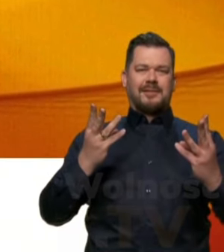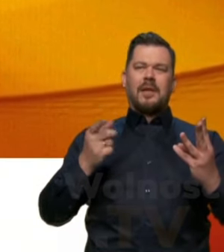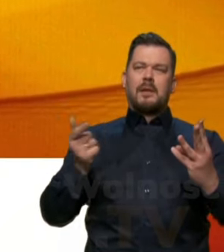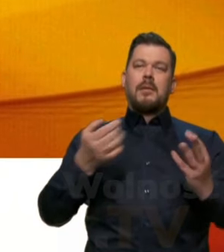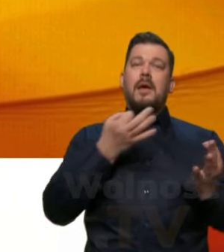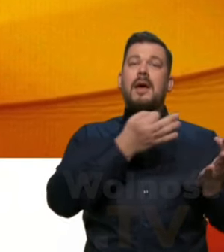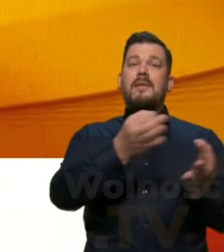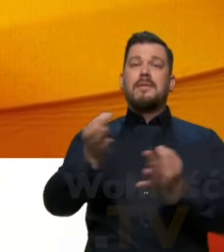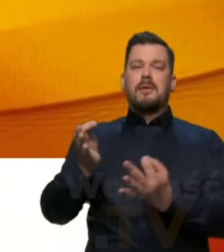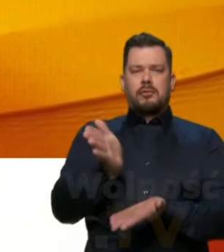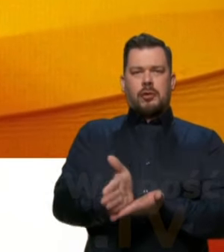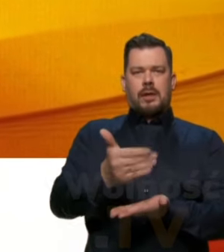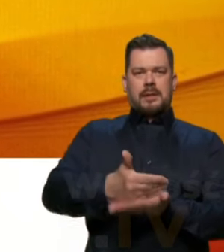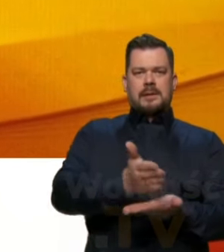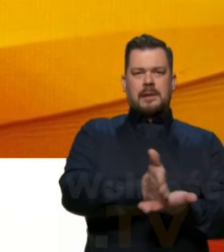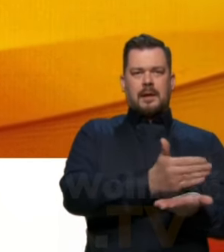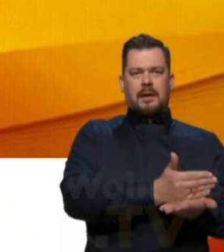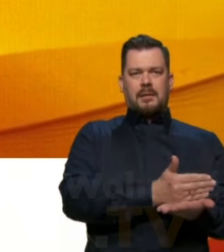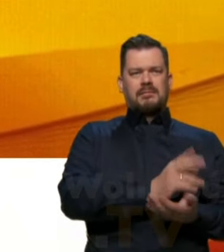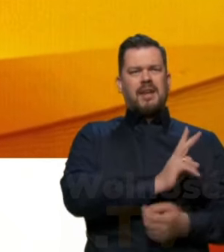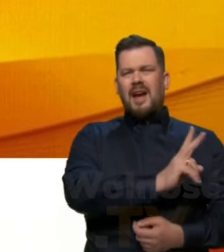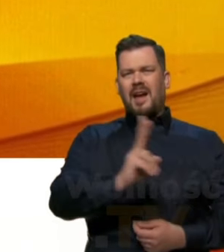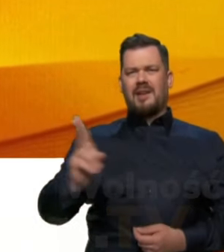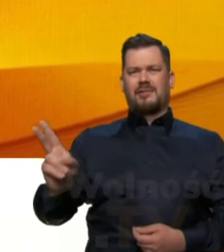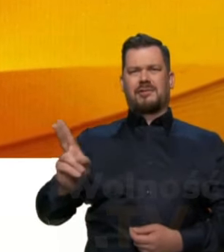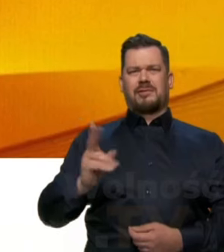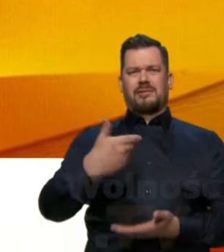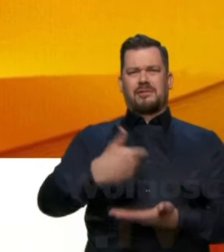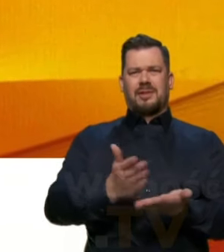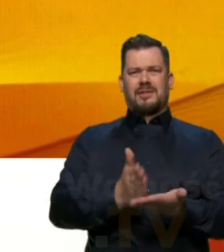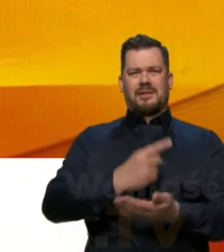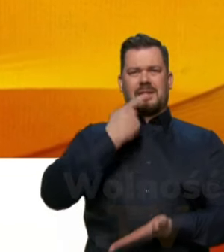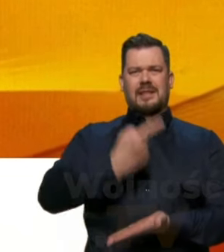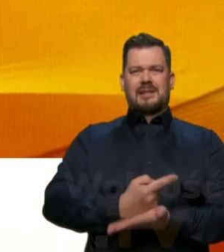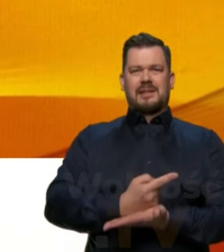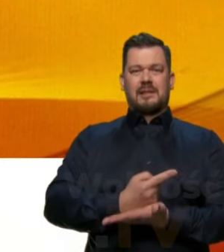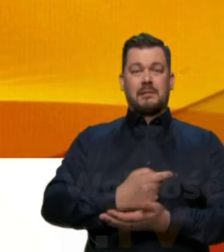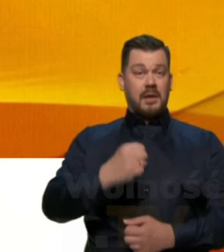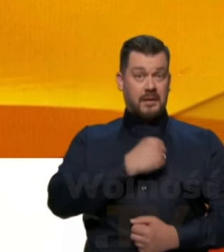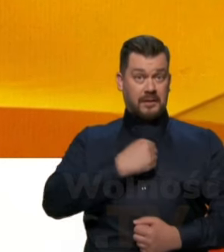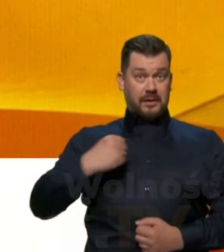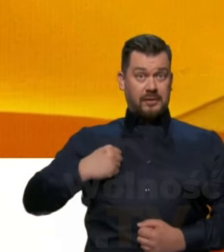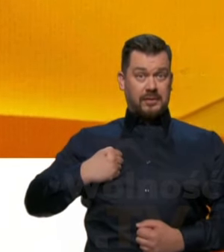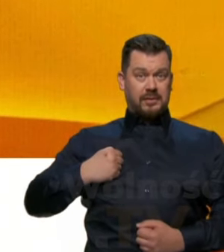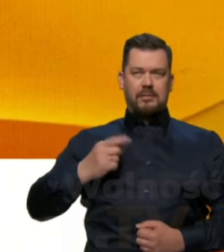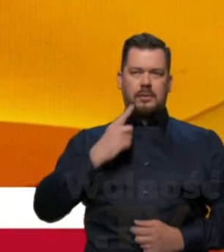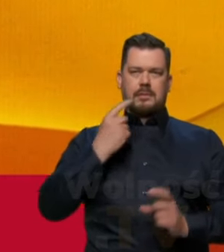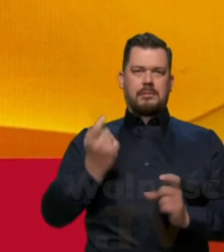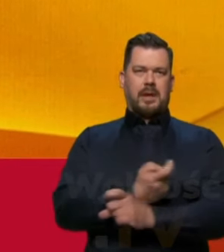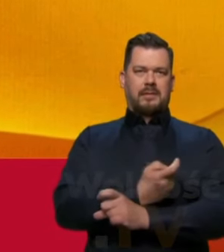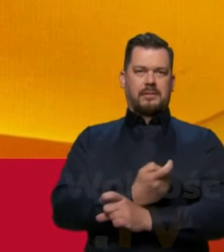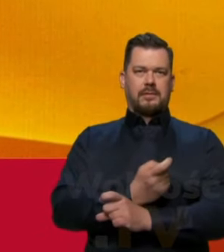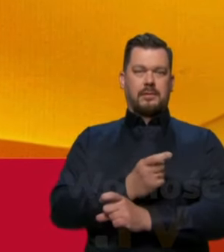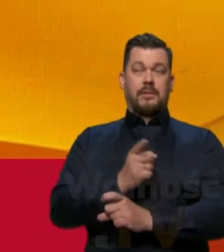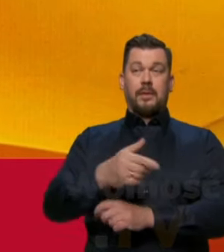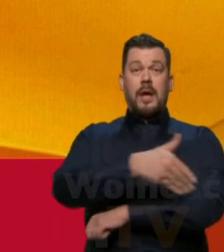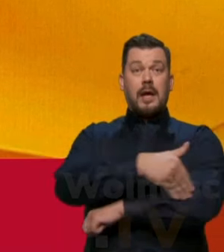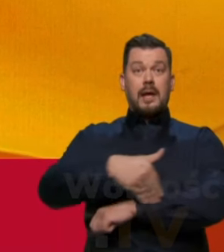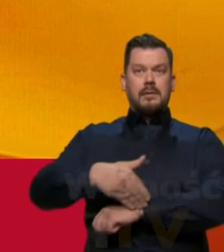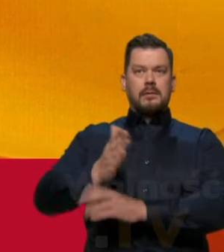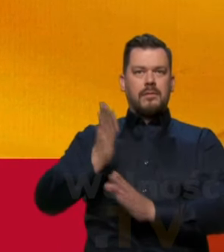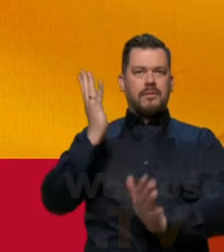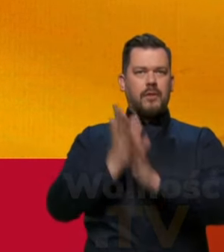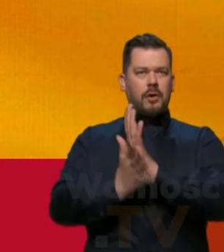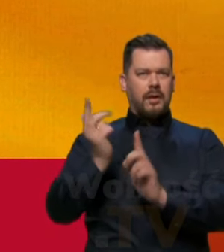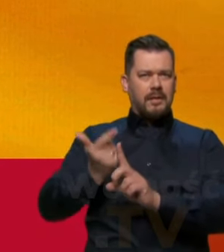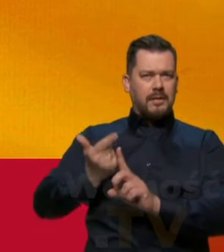referendum dzielnicowe, w którym mieszkańcy konkretnej dzielnicy sami zdecydują. Ale szanowni państwo, od 2 lat u granic Polski toczy się wojna.